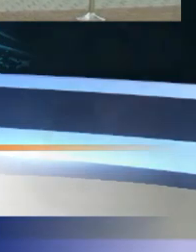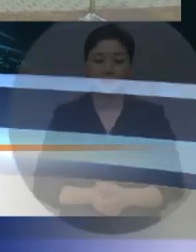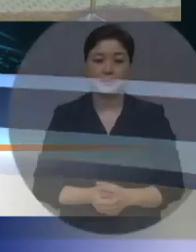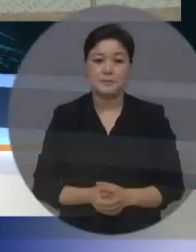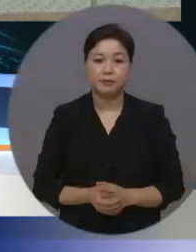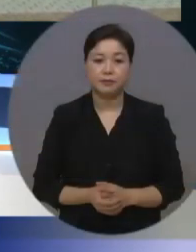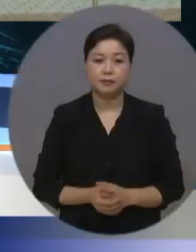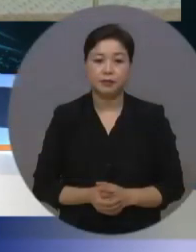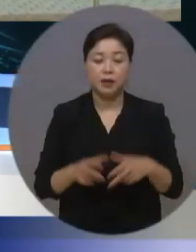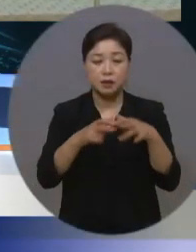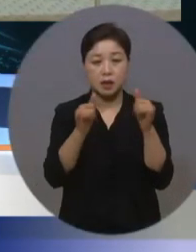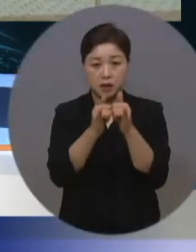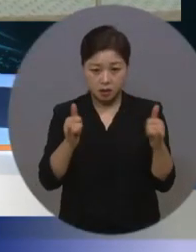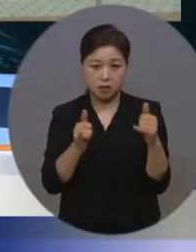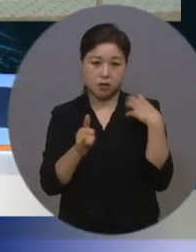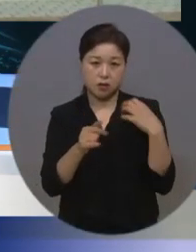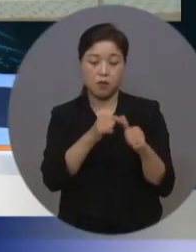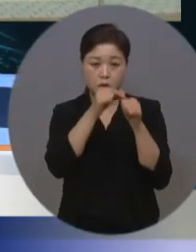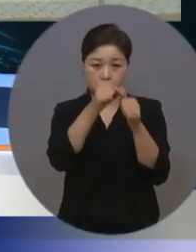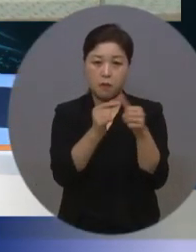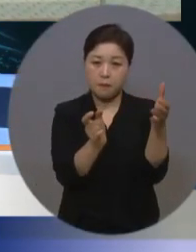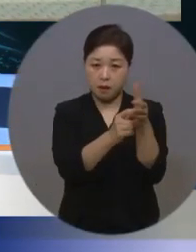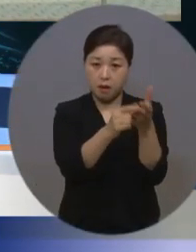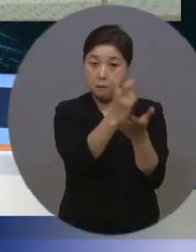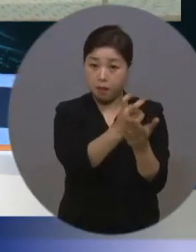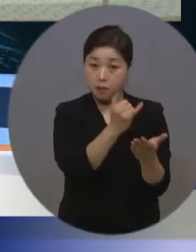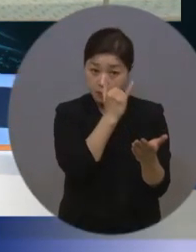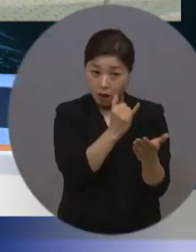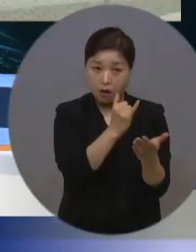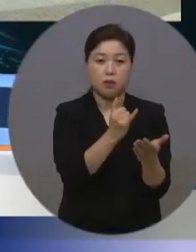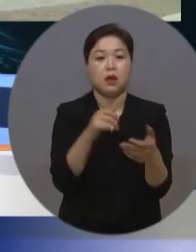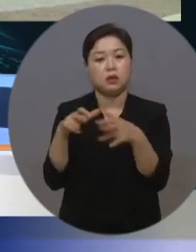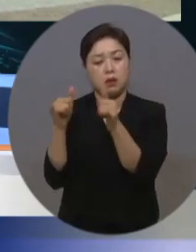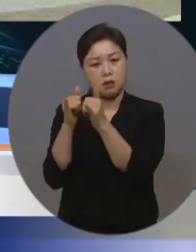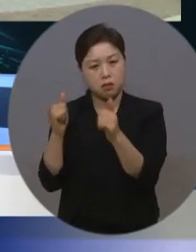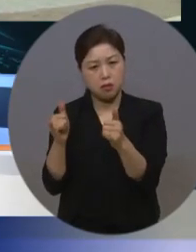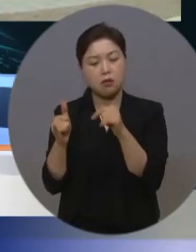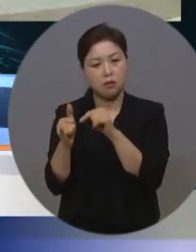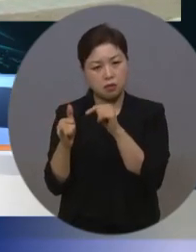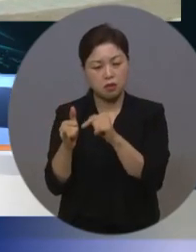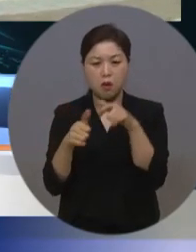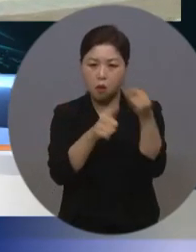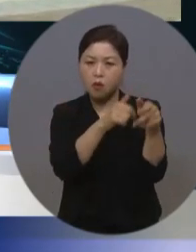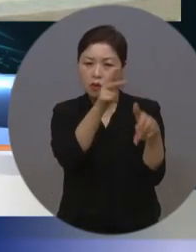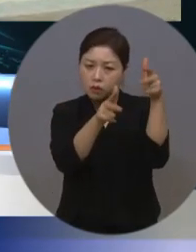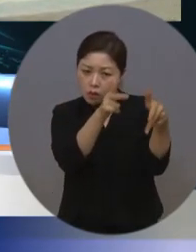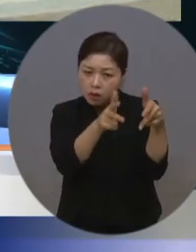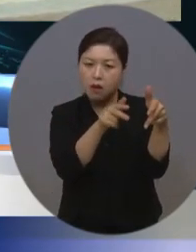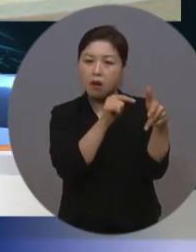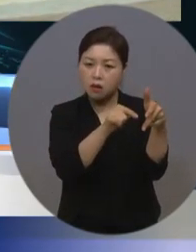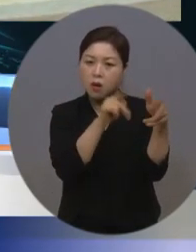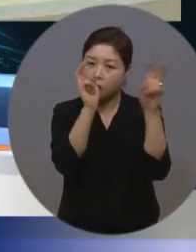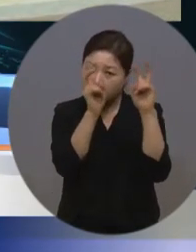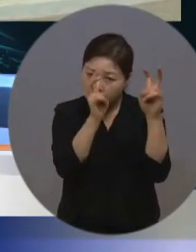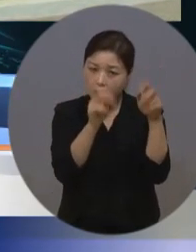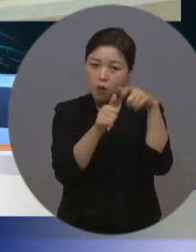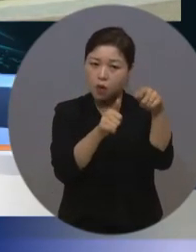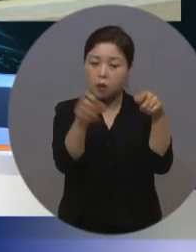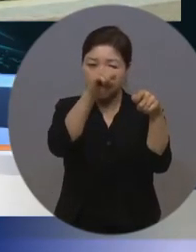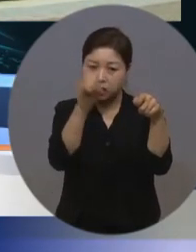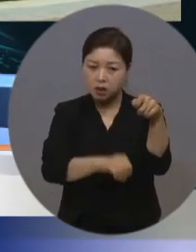법적으로 장애인의 의무고용 을 명시하고 있지만 사실상 장애인 의무고용 사업체 장애인 고용률은 기준